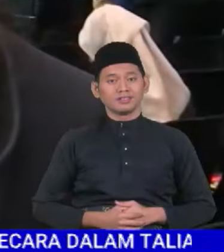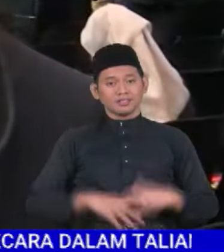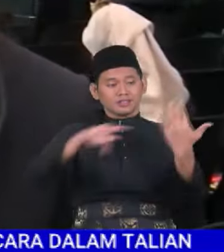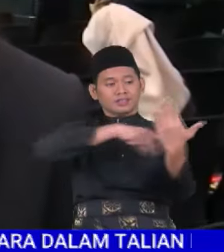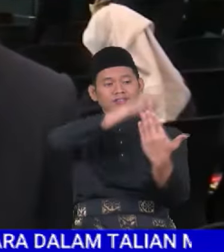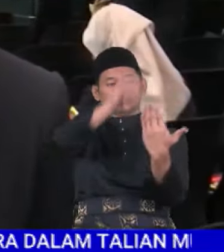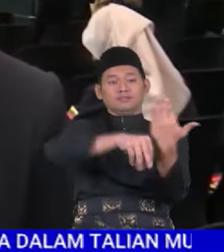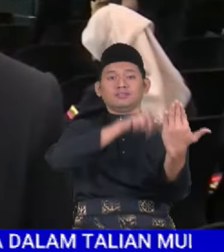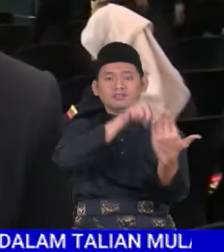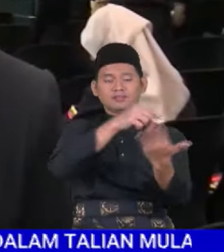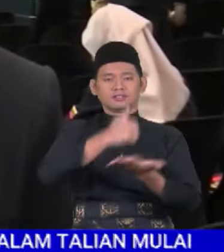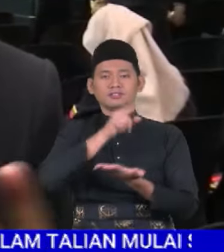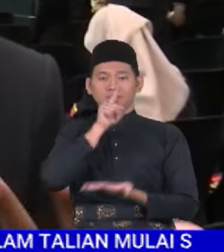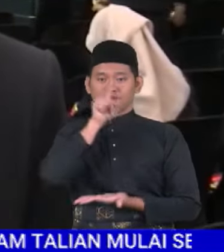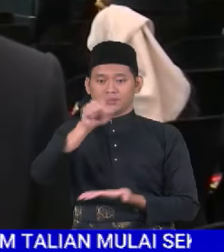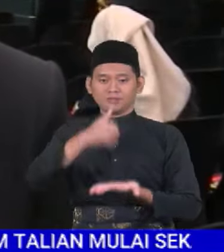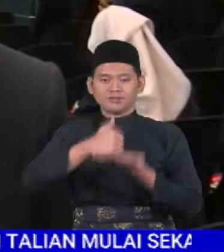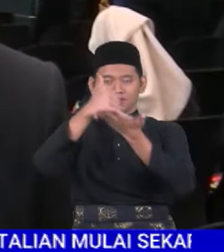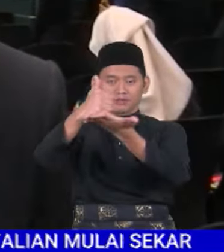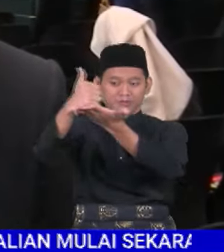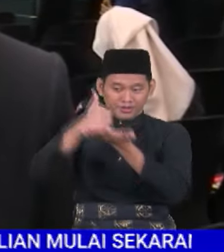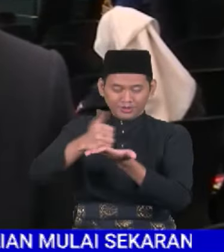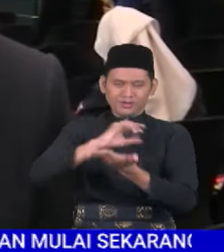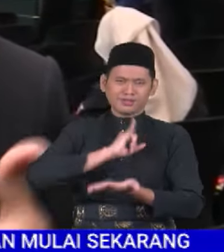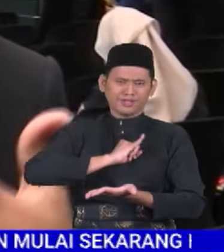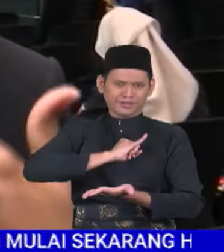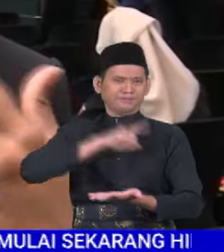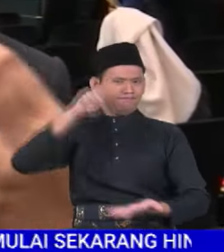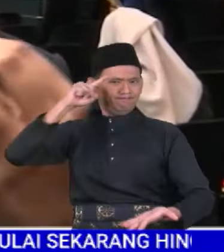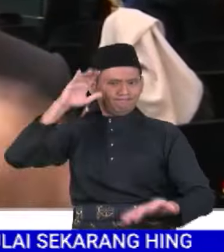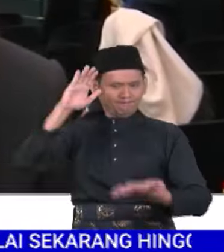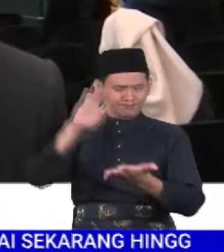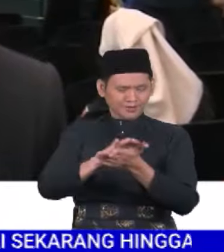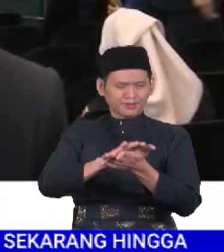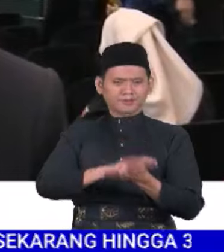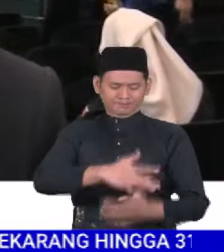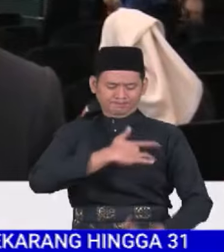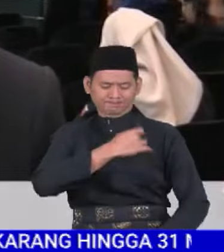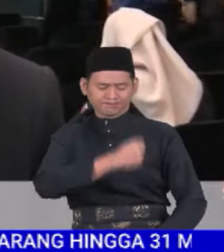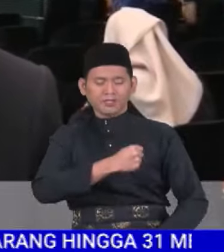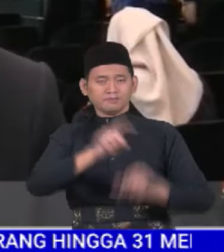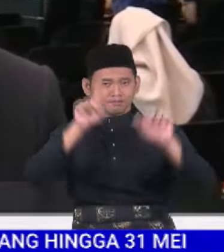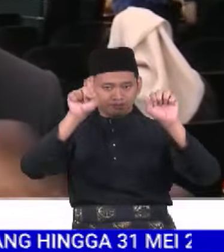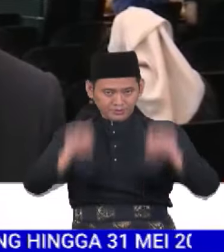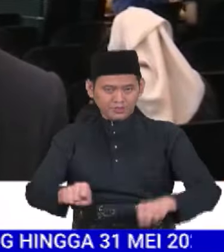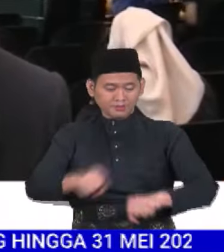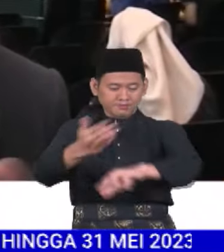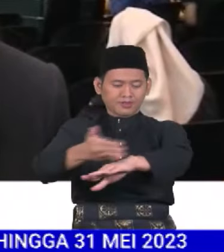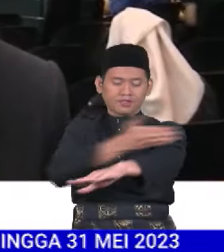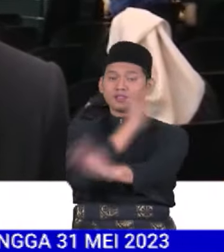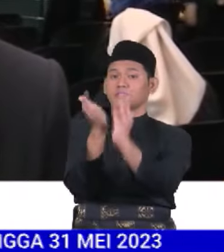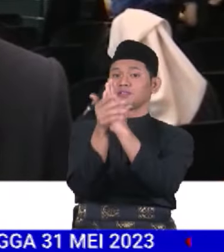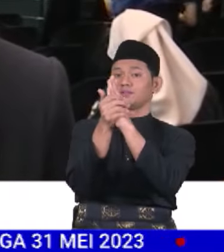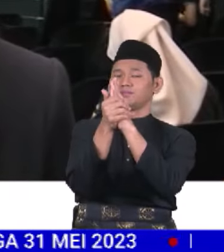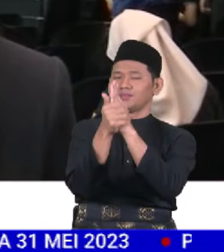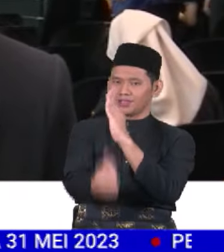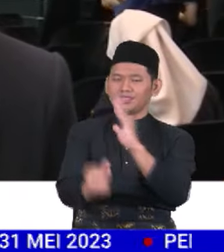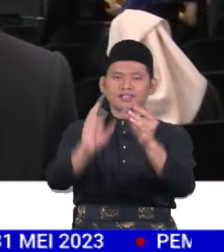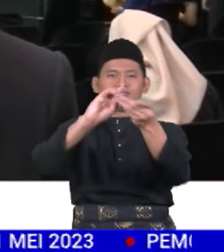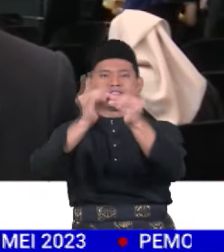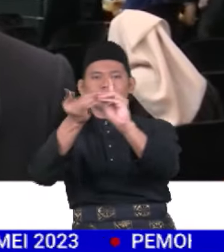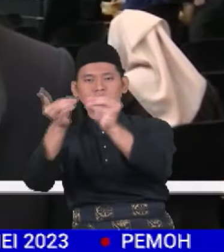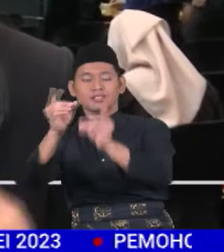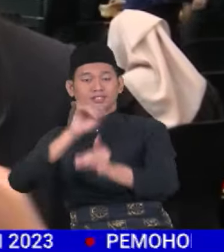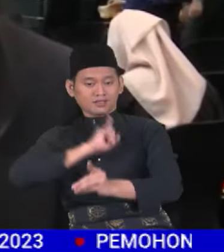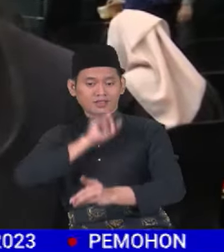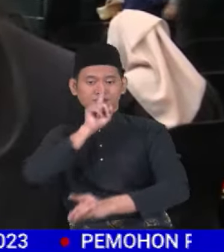Jadi program ini telah membantu saya menjadi seorang yang lebih confident dan telah meningkatkan skill-skill digital saya dari segi coding, programming, dan saya